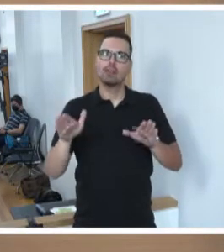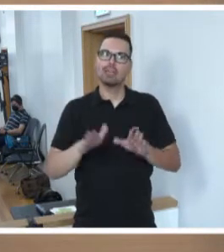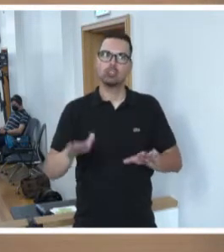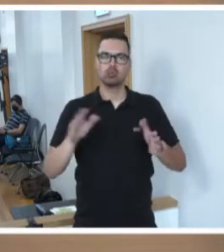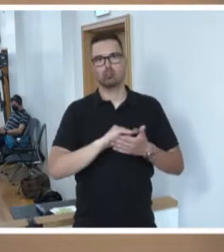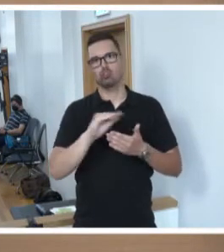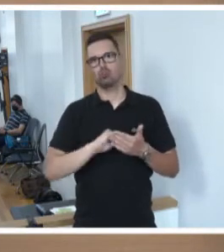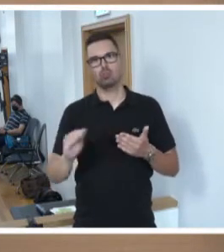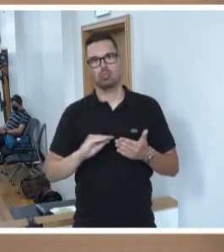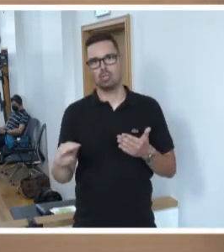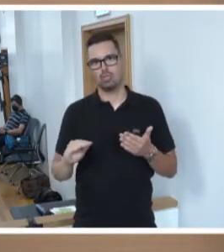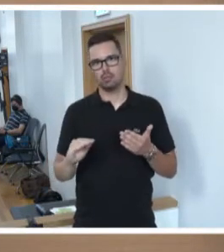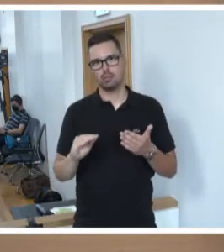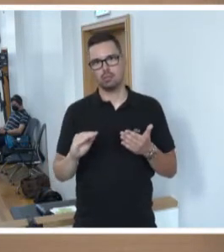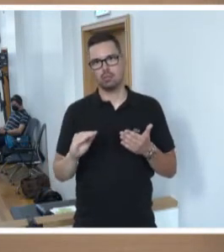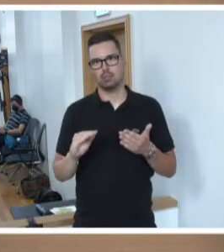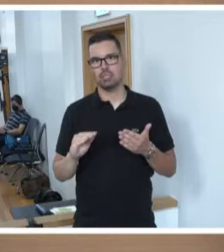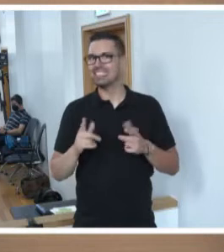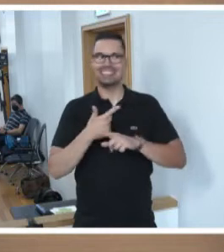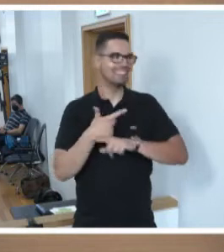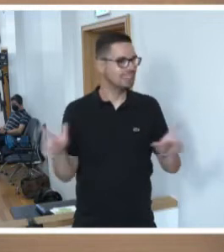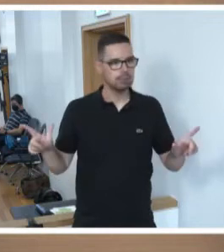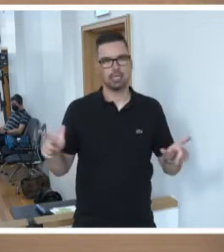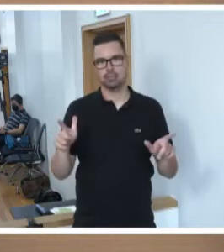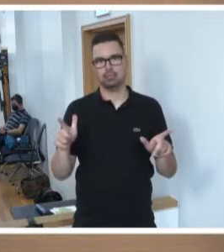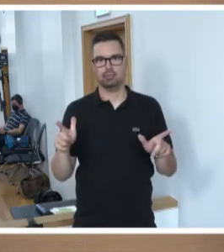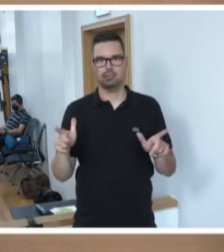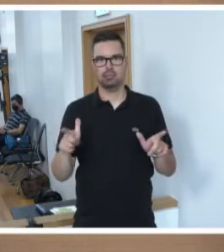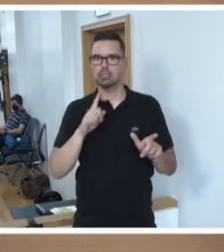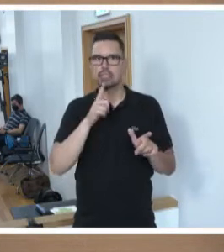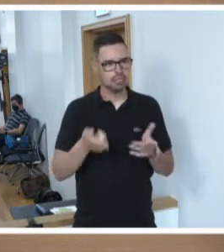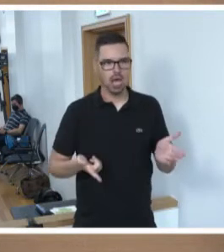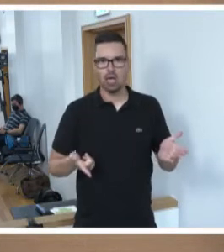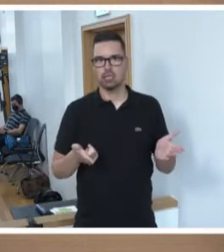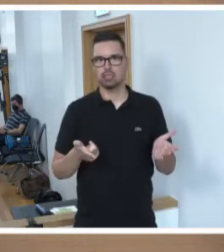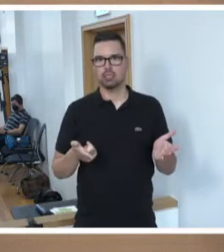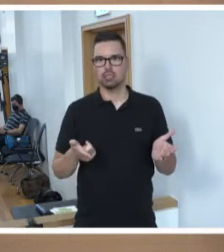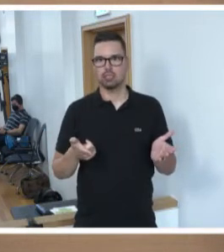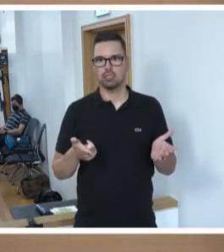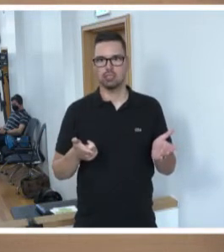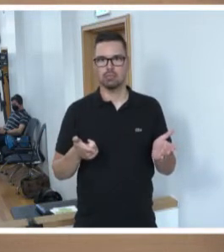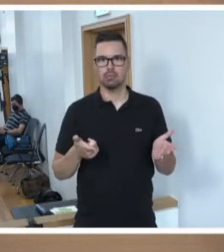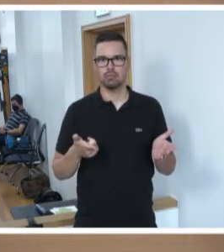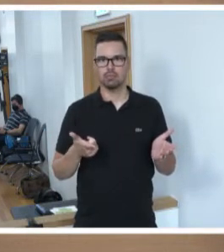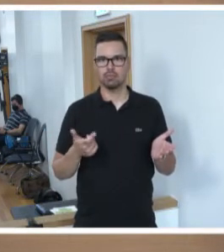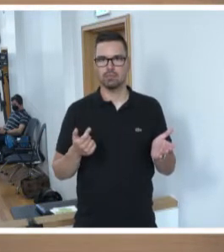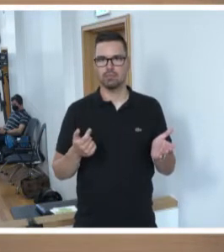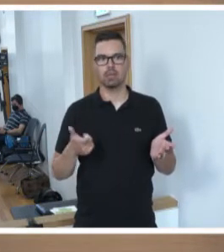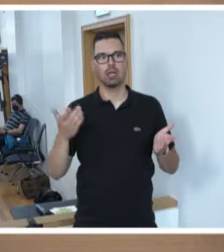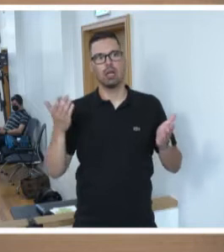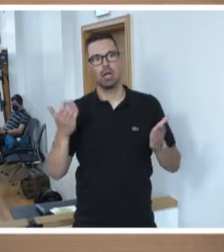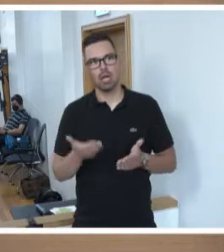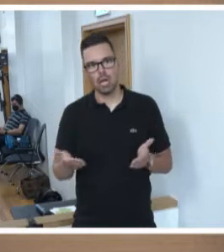darstellt, hat keine der Anzuhörenden geteilt. Immer wieder wird von Haupt- und Nebenakteuren gesprochen. Aber